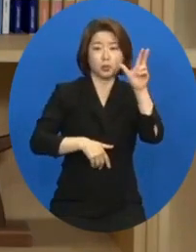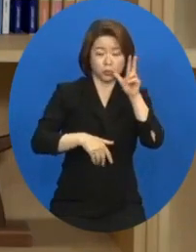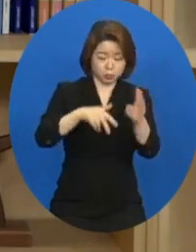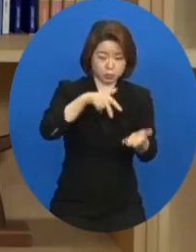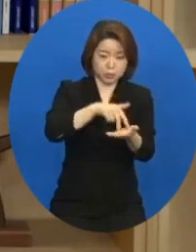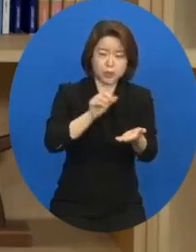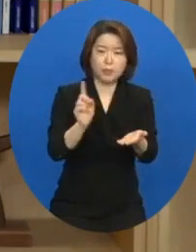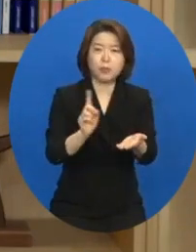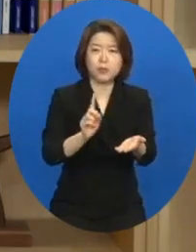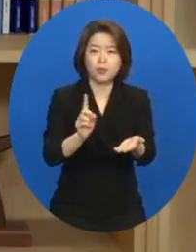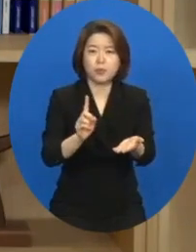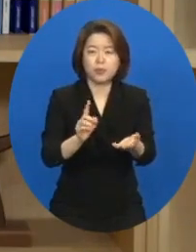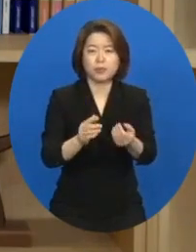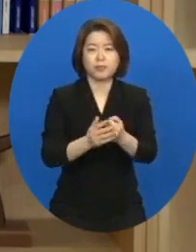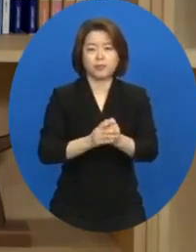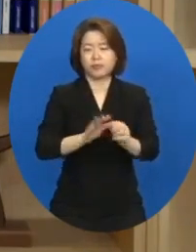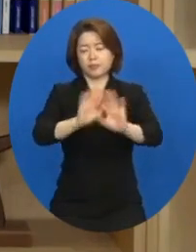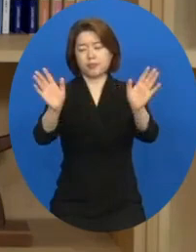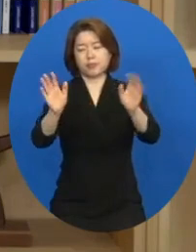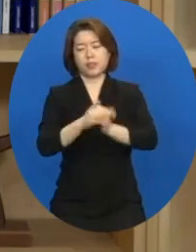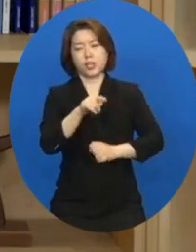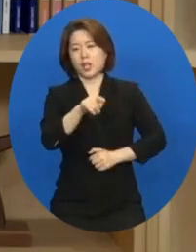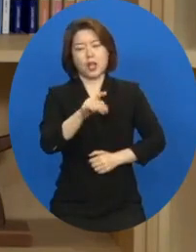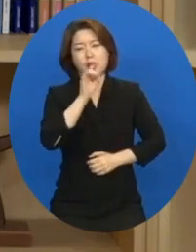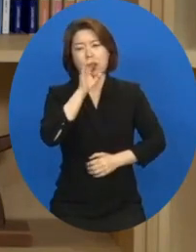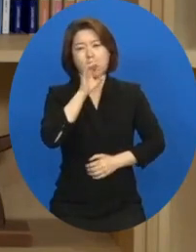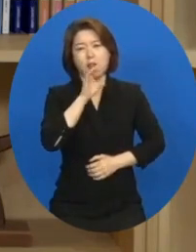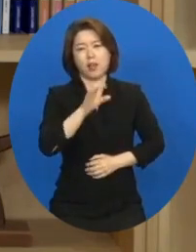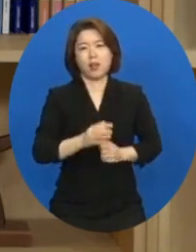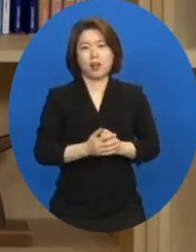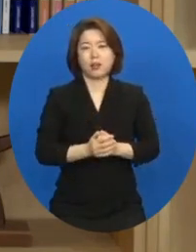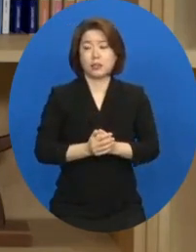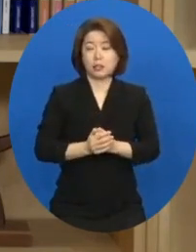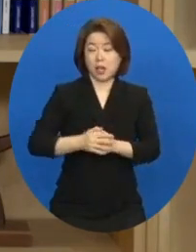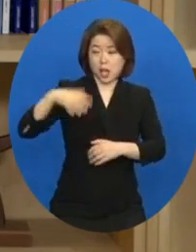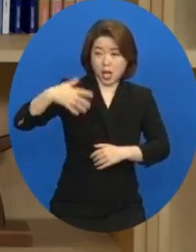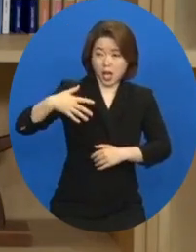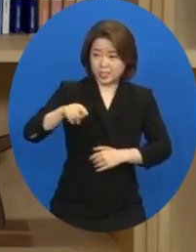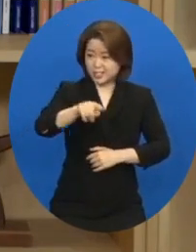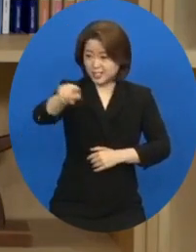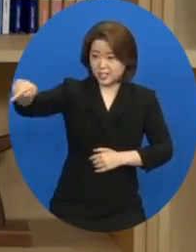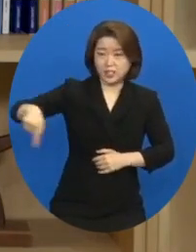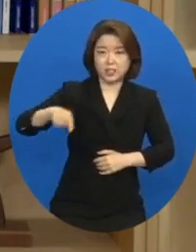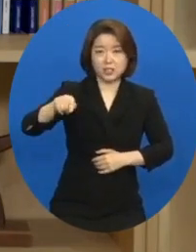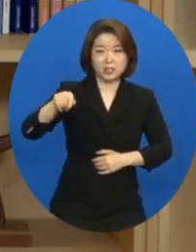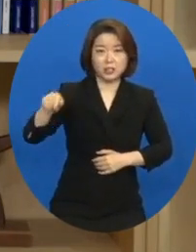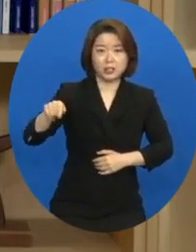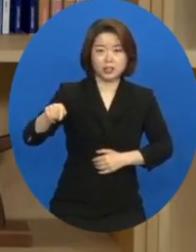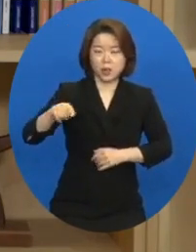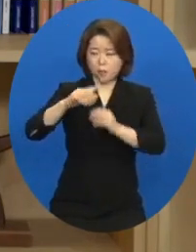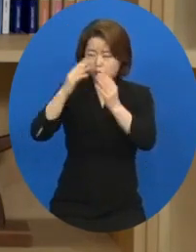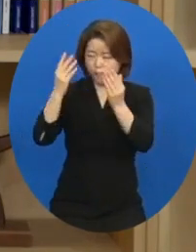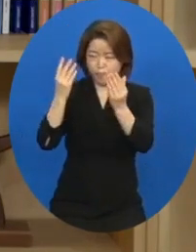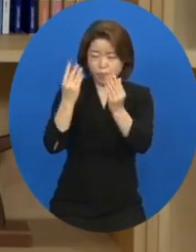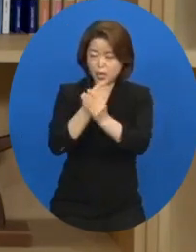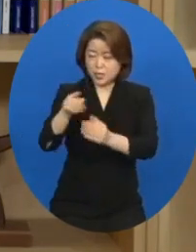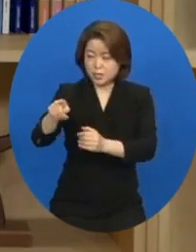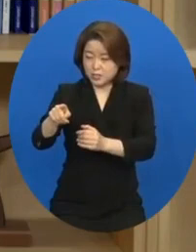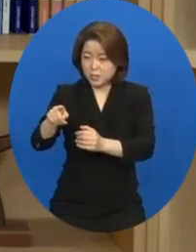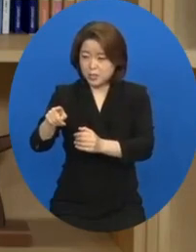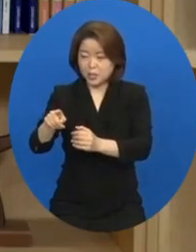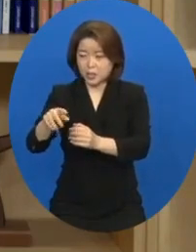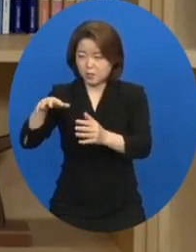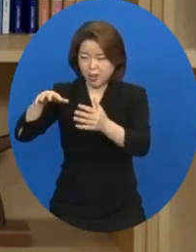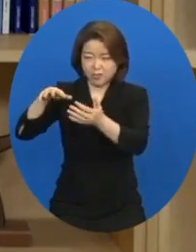여호수아는 아니 아 이럴 수는 없어 아직까지 아무리 연합군이 살아있는 군사들이